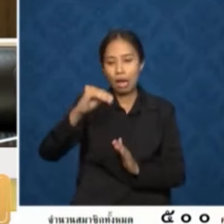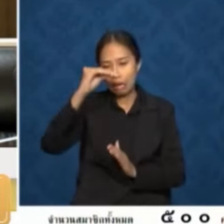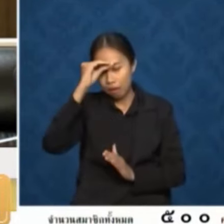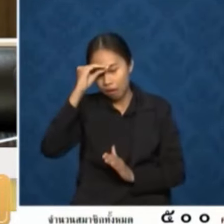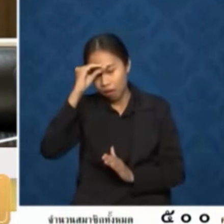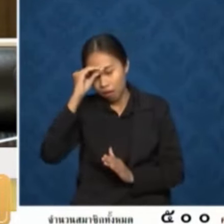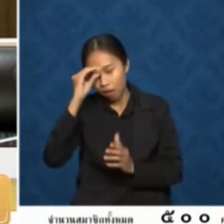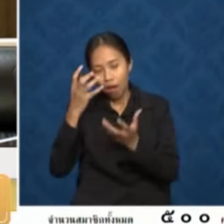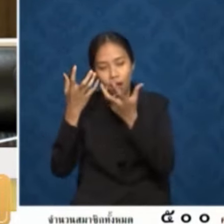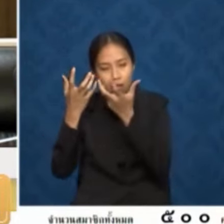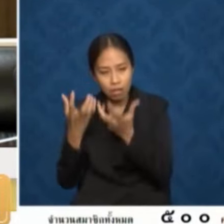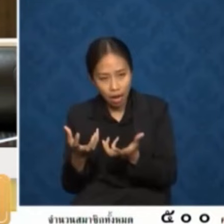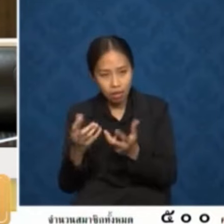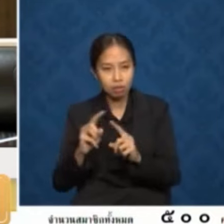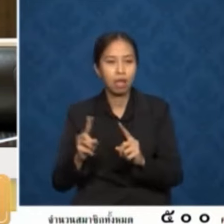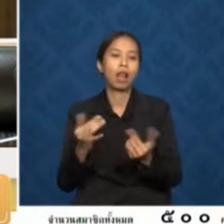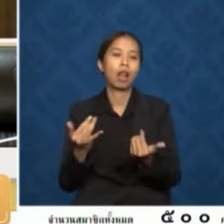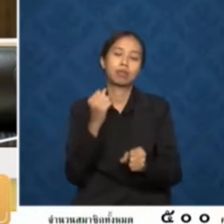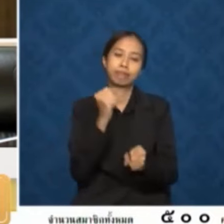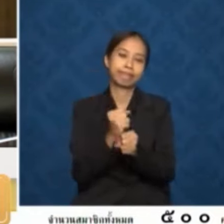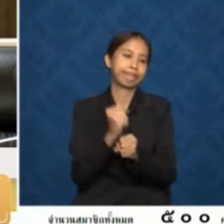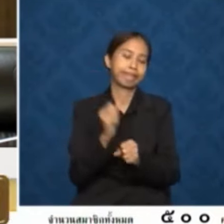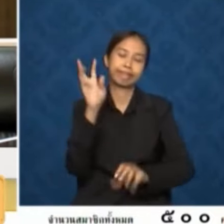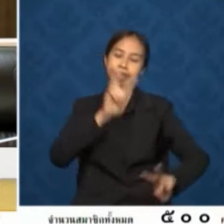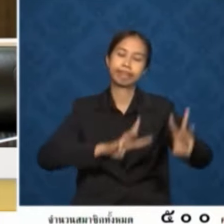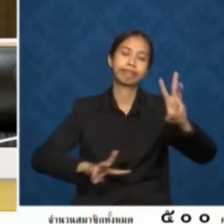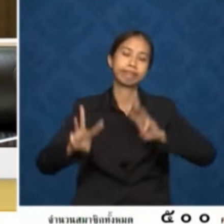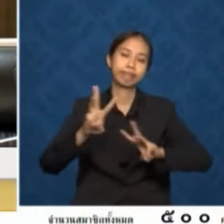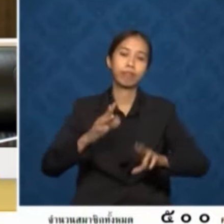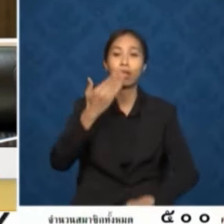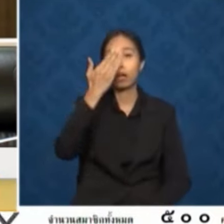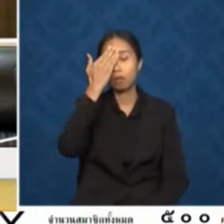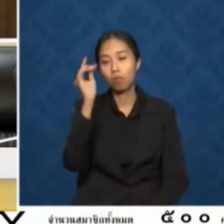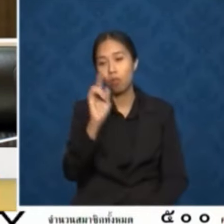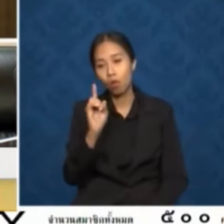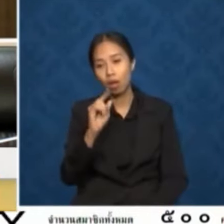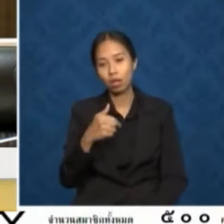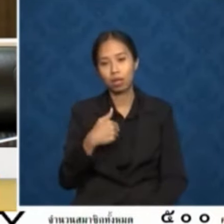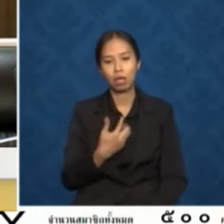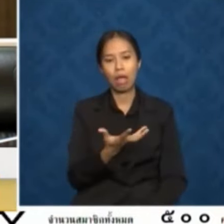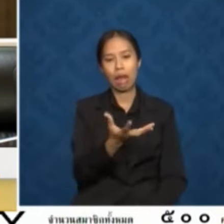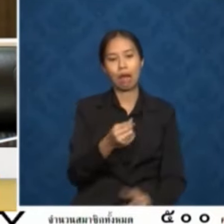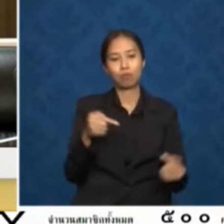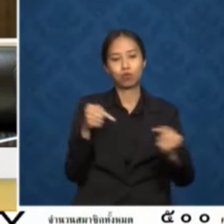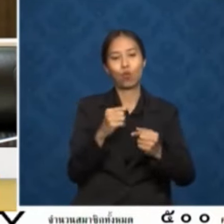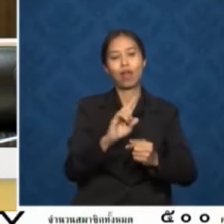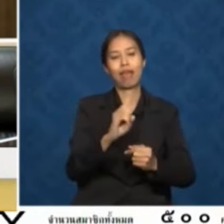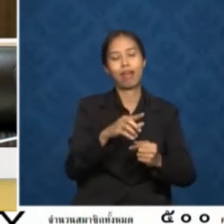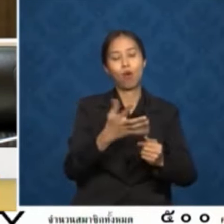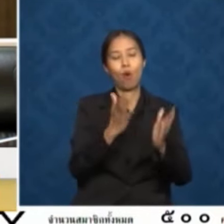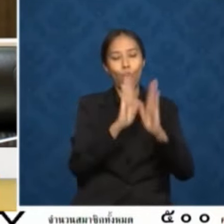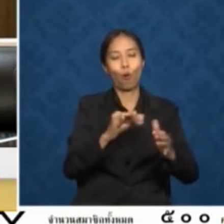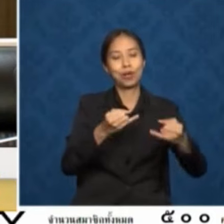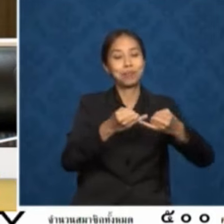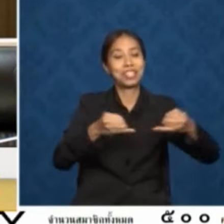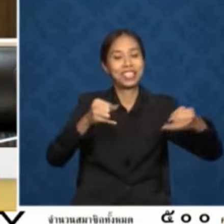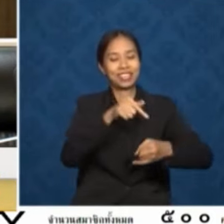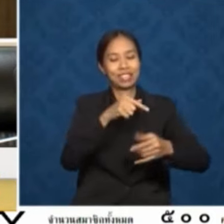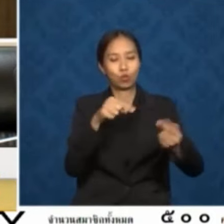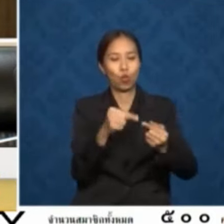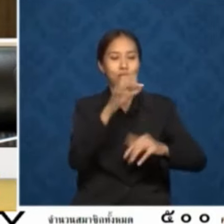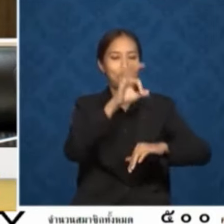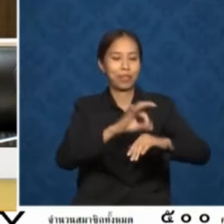ายผลสุดท้ายต้องตกงานเพราะมีแต่รับเด็กเส้นเด็กฝากรับคนที่ซื้อขายตำ